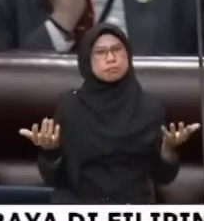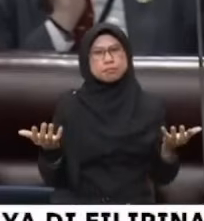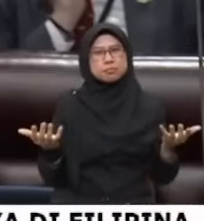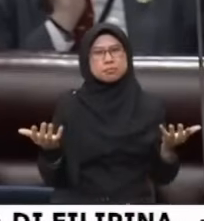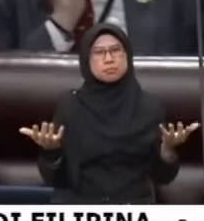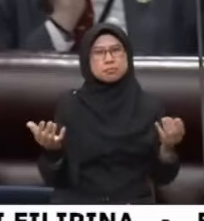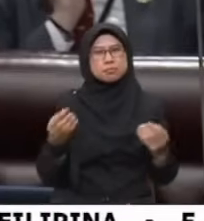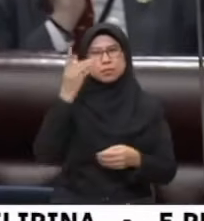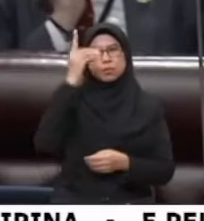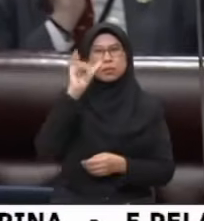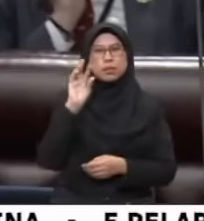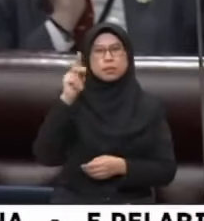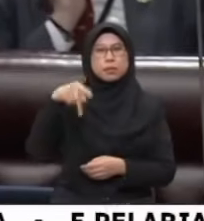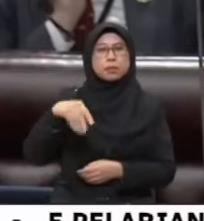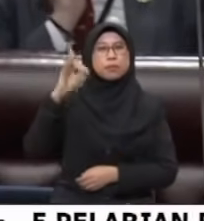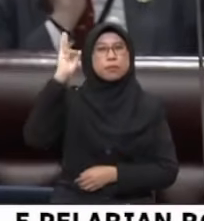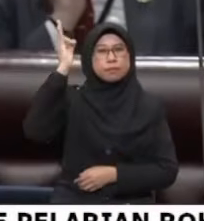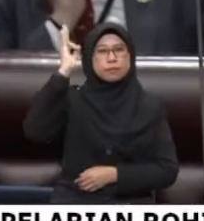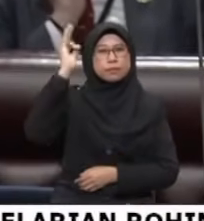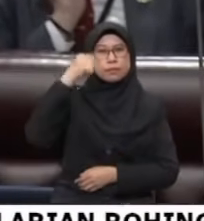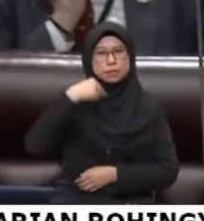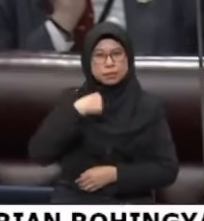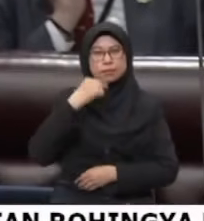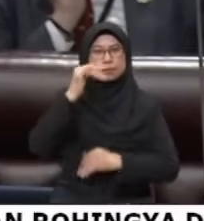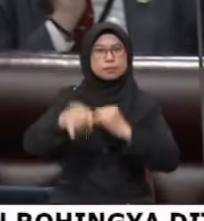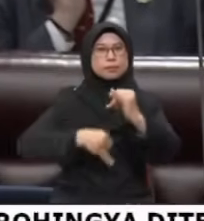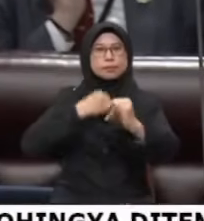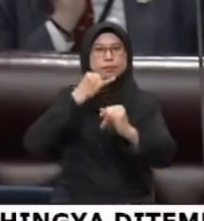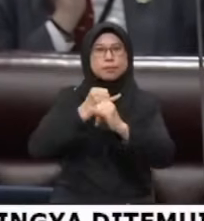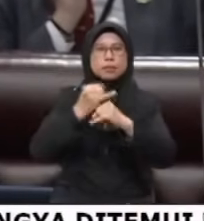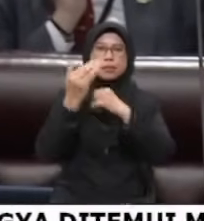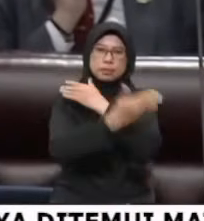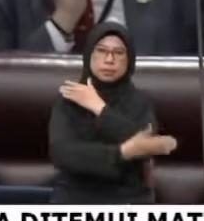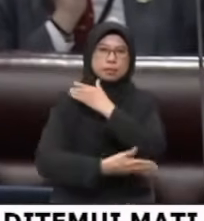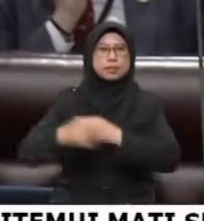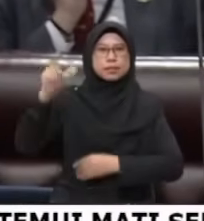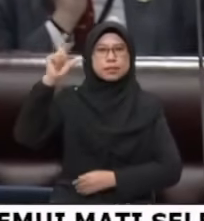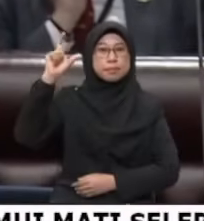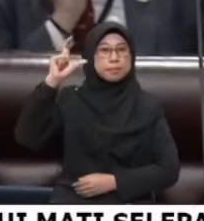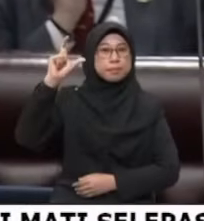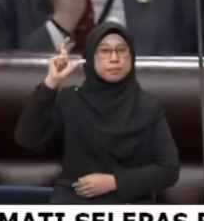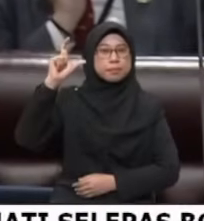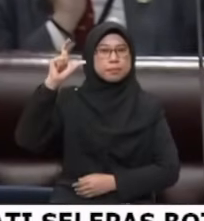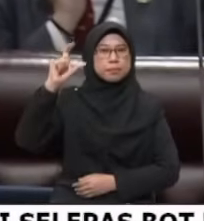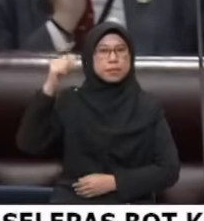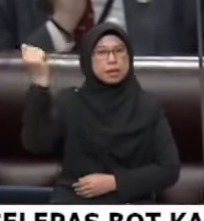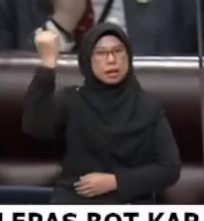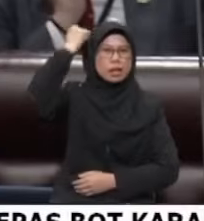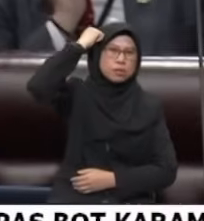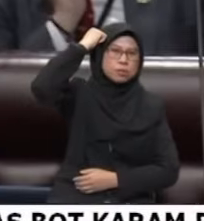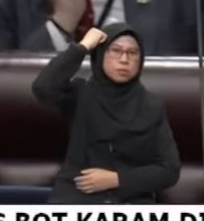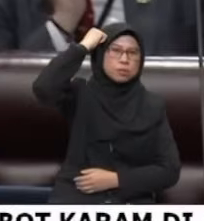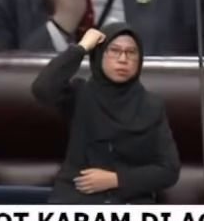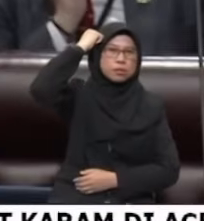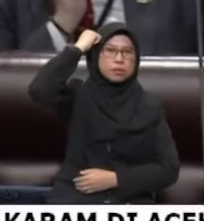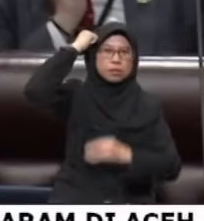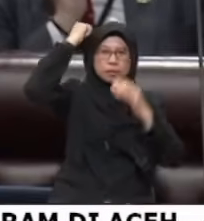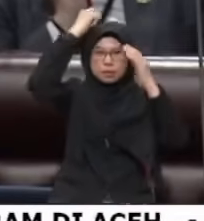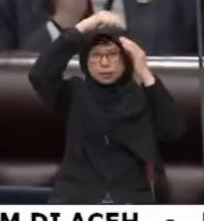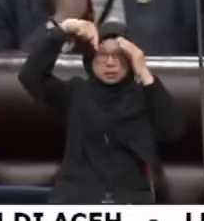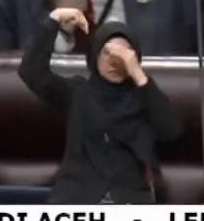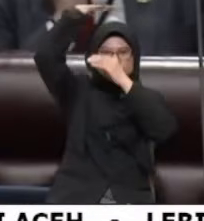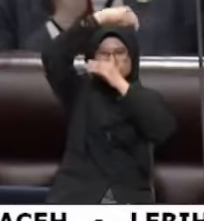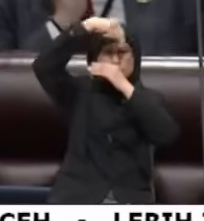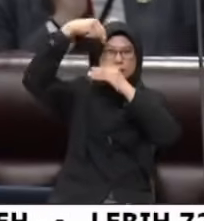datoupertua itulah forum kita di peringkat antbangsa negara-negara Islam nak ketuk Kepala dia punya serban tebal sangat dia